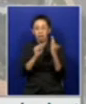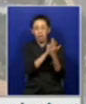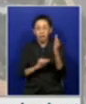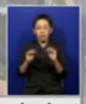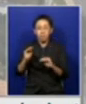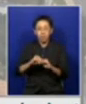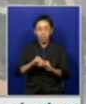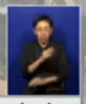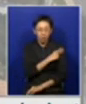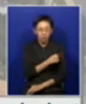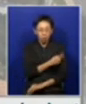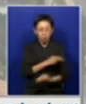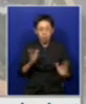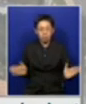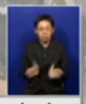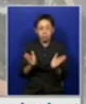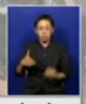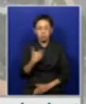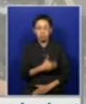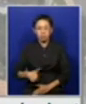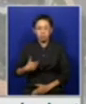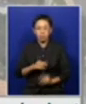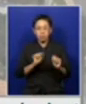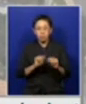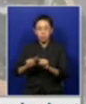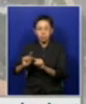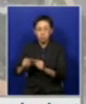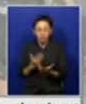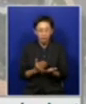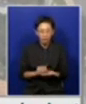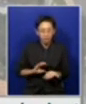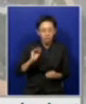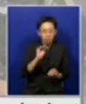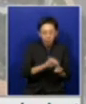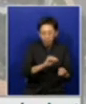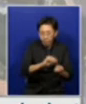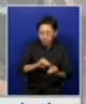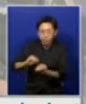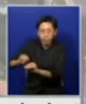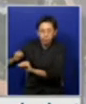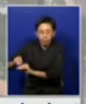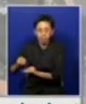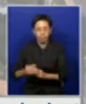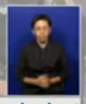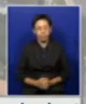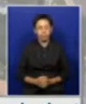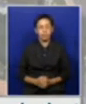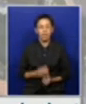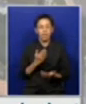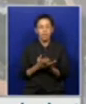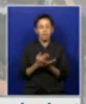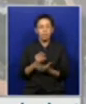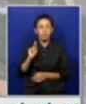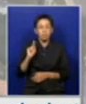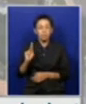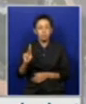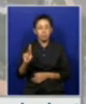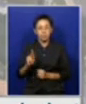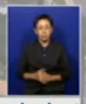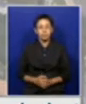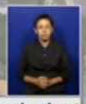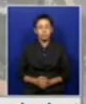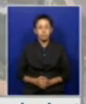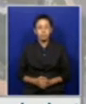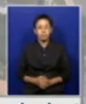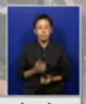บาลรพสตนะครับถัดไปครับก็คือเรื่องของเงินกู้เนี่ยนะครับที่เราจ